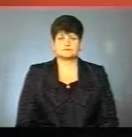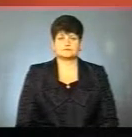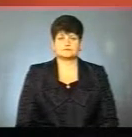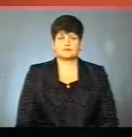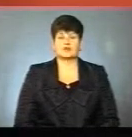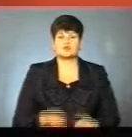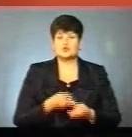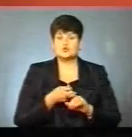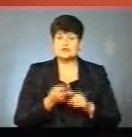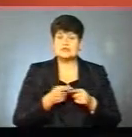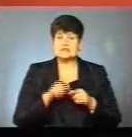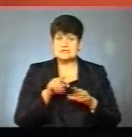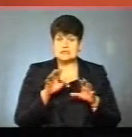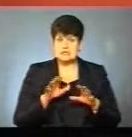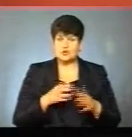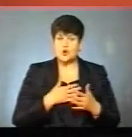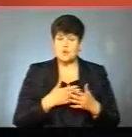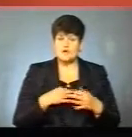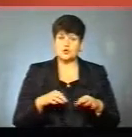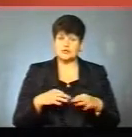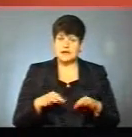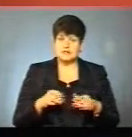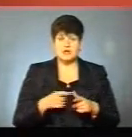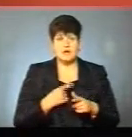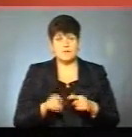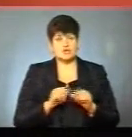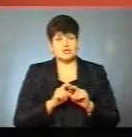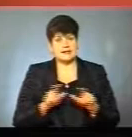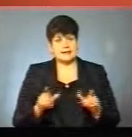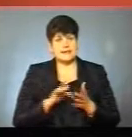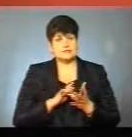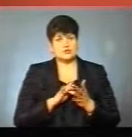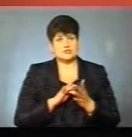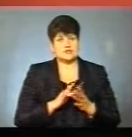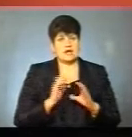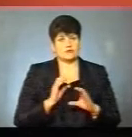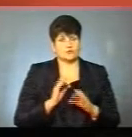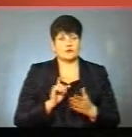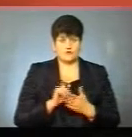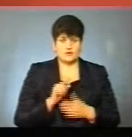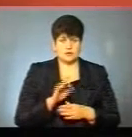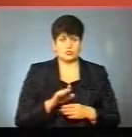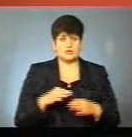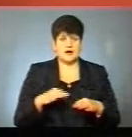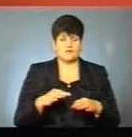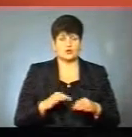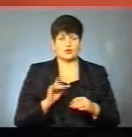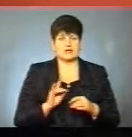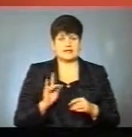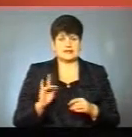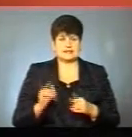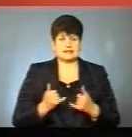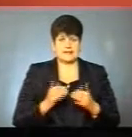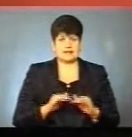Чи стосується цей закон громадського транспорту або шкільних екскурсійних автобусів? Чи повинні там бути автокрісла для дітей